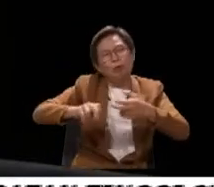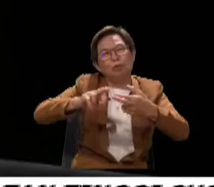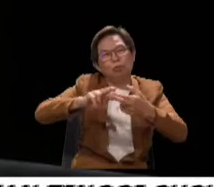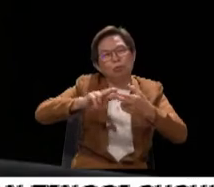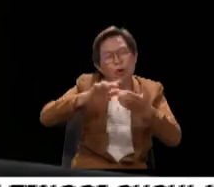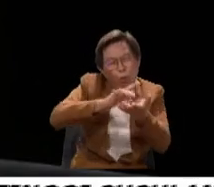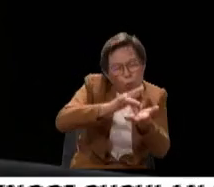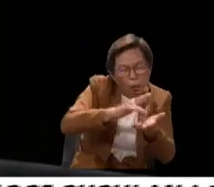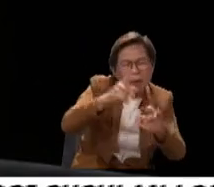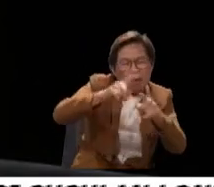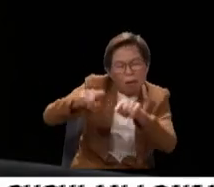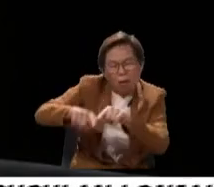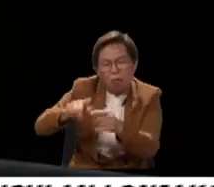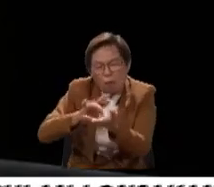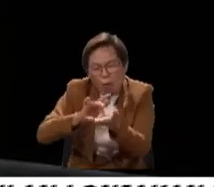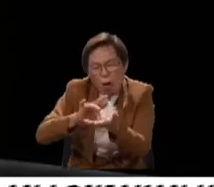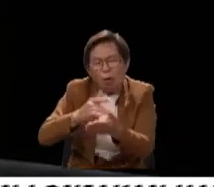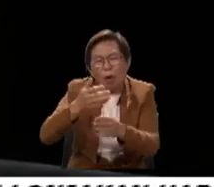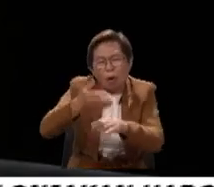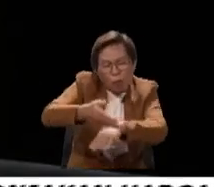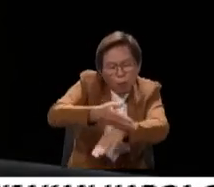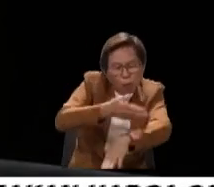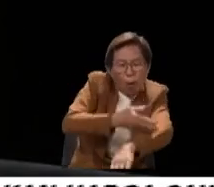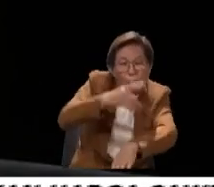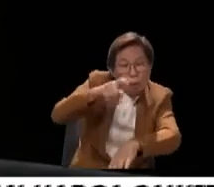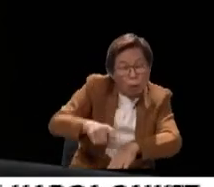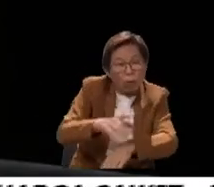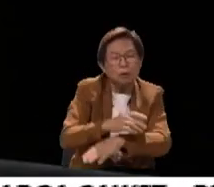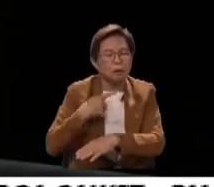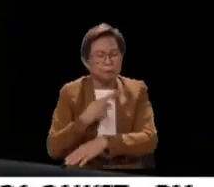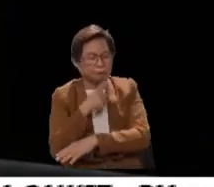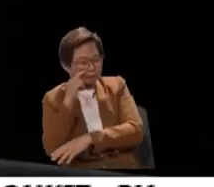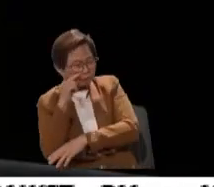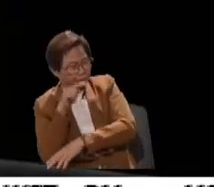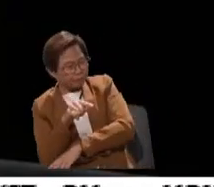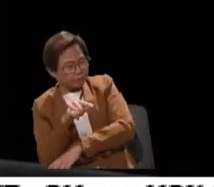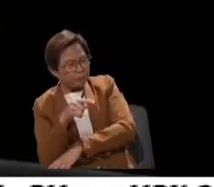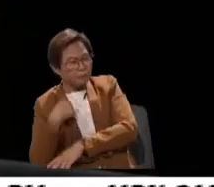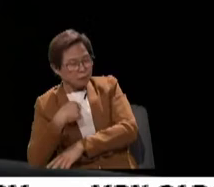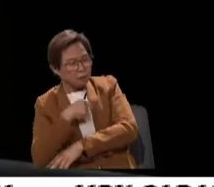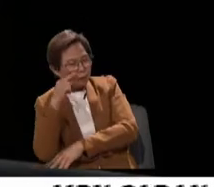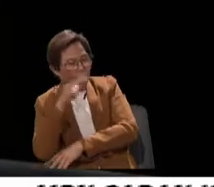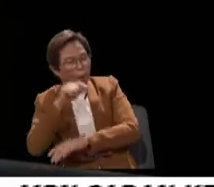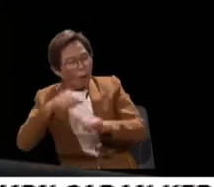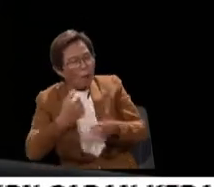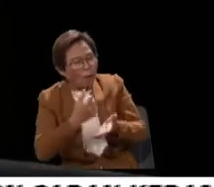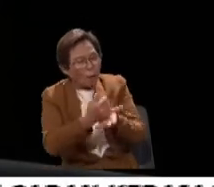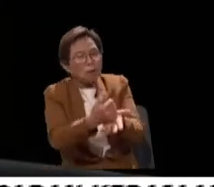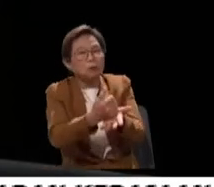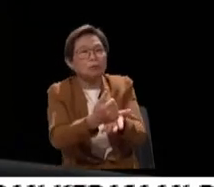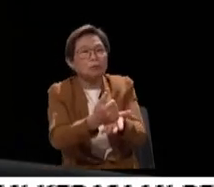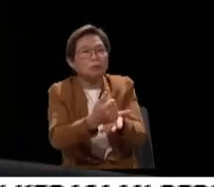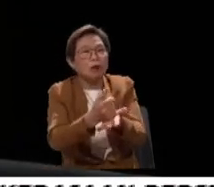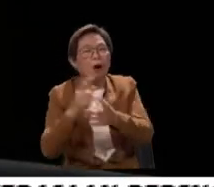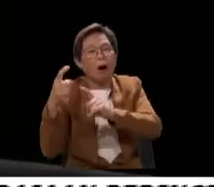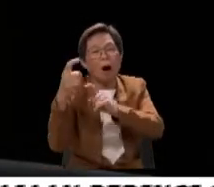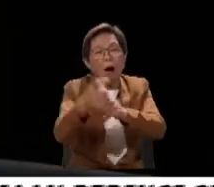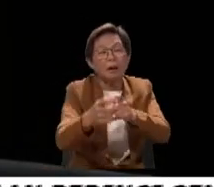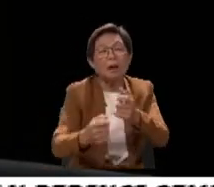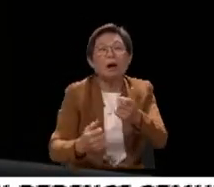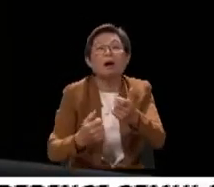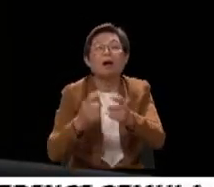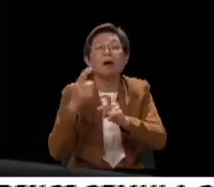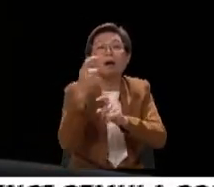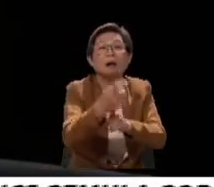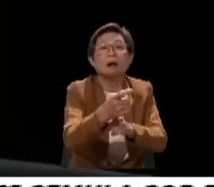perawatan dan sebagainya jadi ini ini yang kita lihatkan sama ada kita boleh membantu mereka dalam memberikan sumbangan